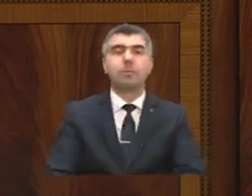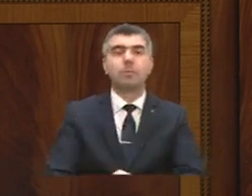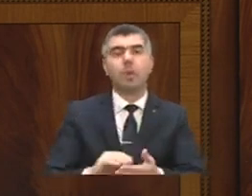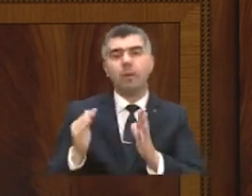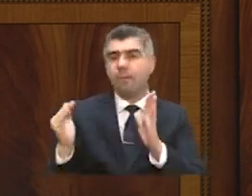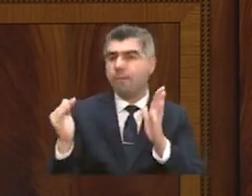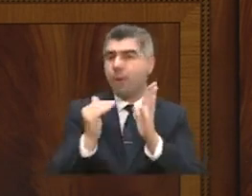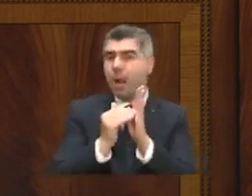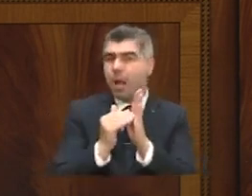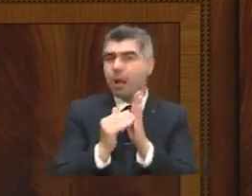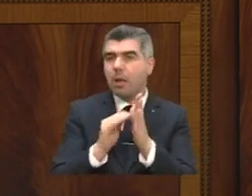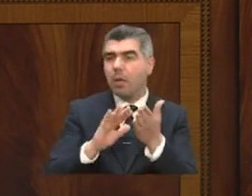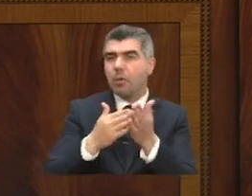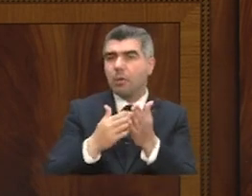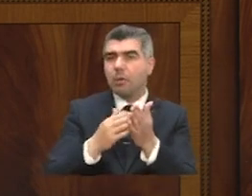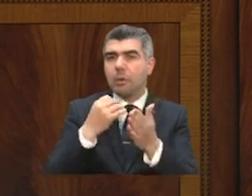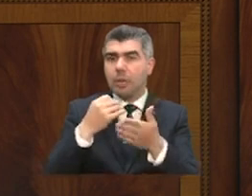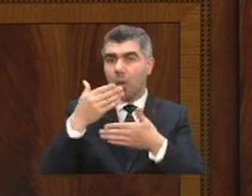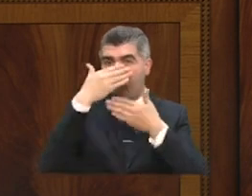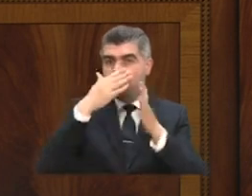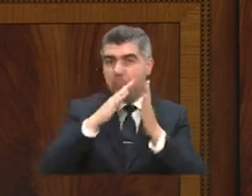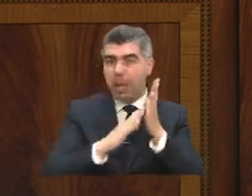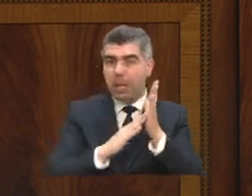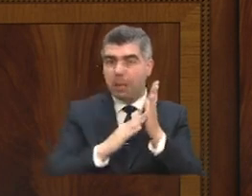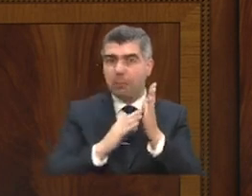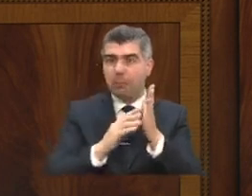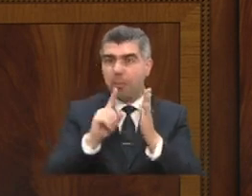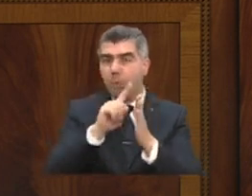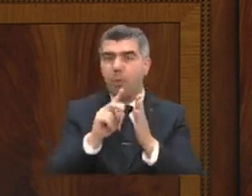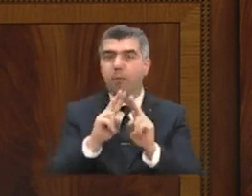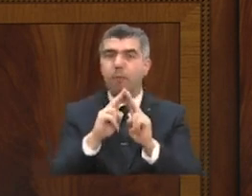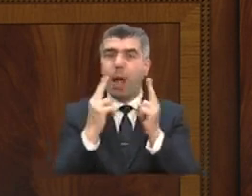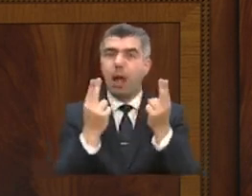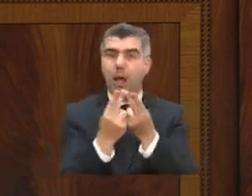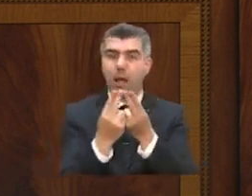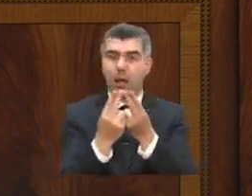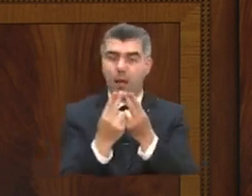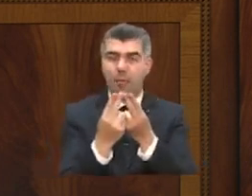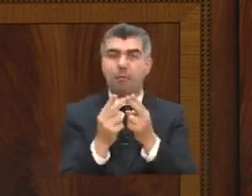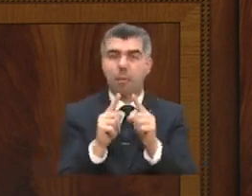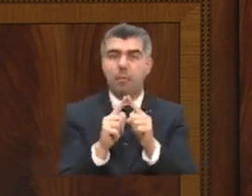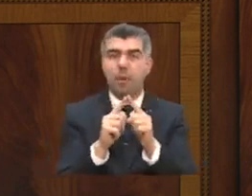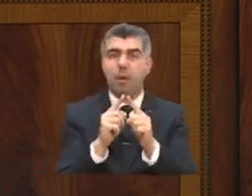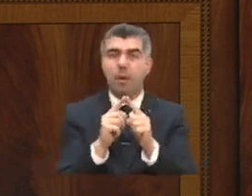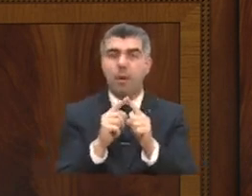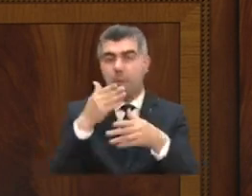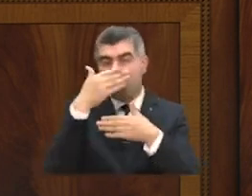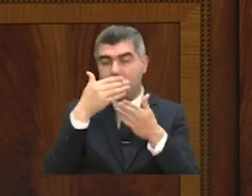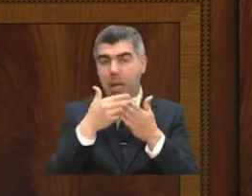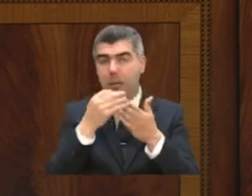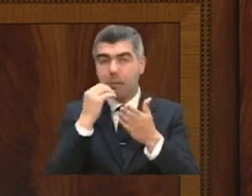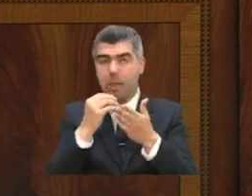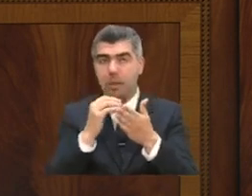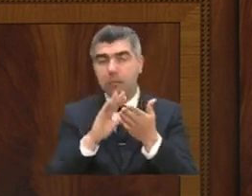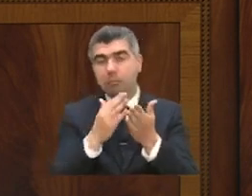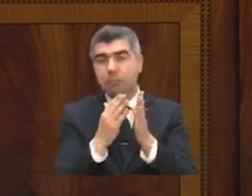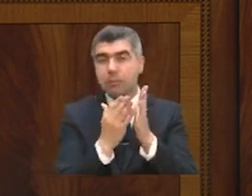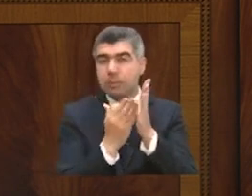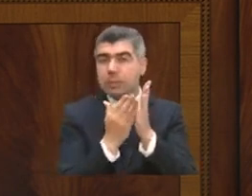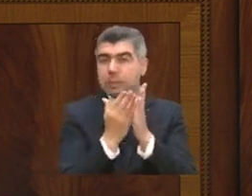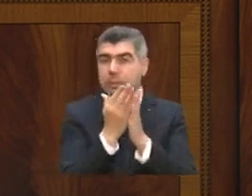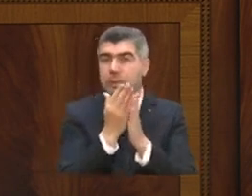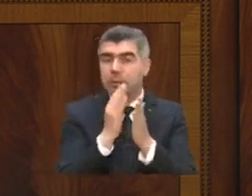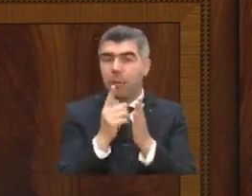آخر التطورات على الساحتين الوطنية والدولية تشير إلى أن الاقتصاد الوطني سيعرف معدل نمو ما